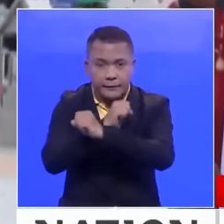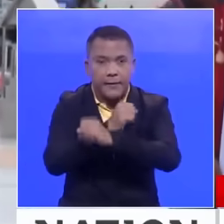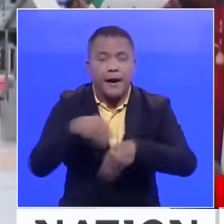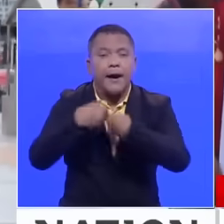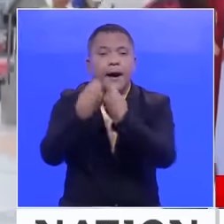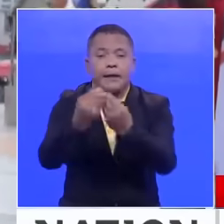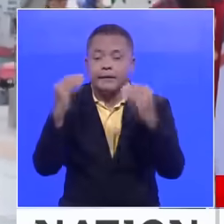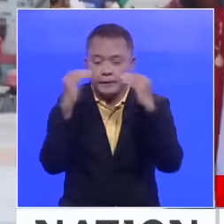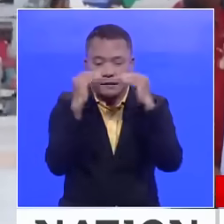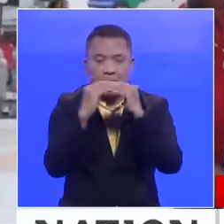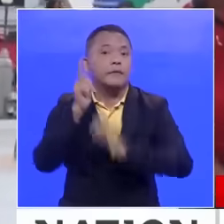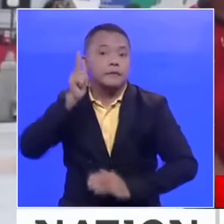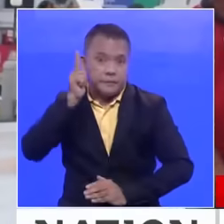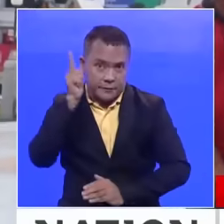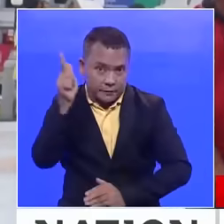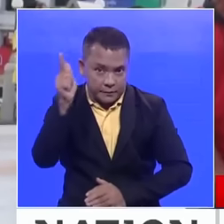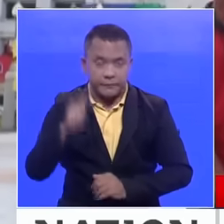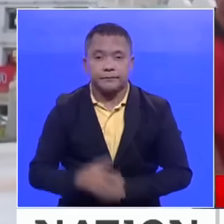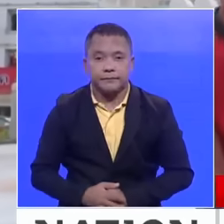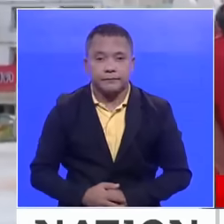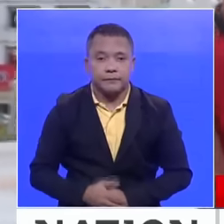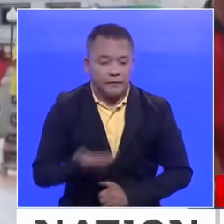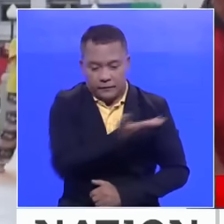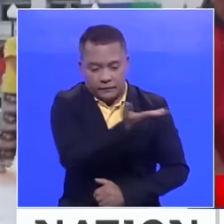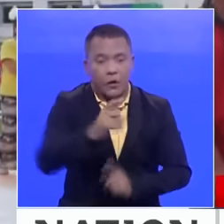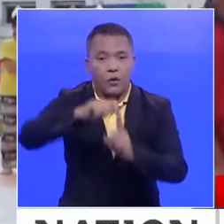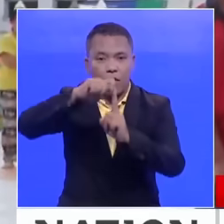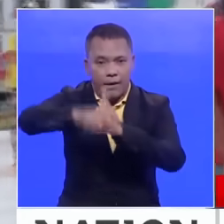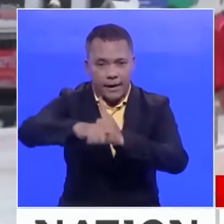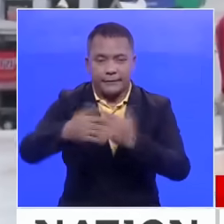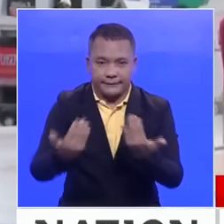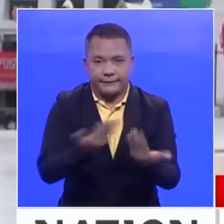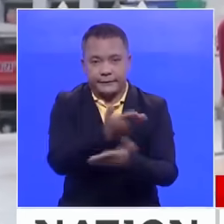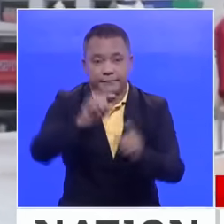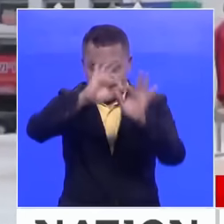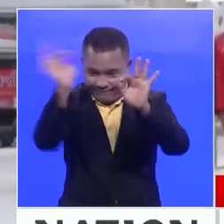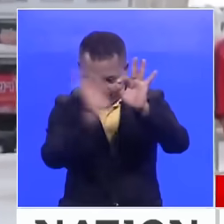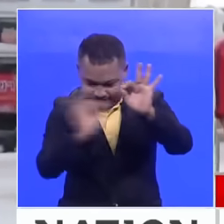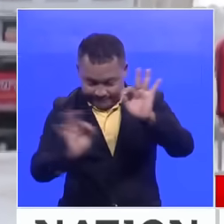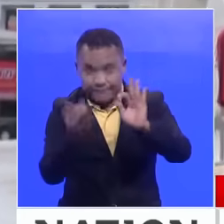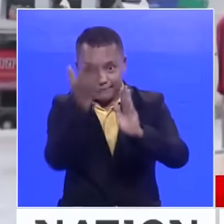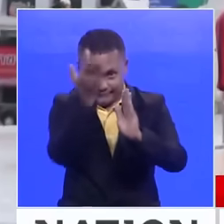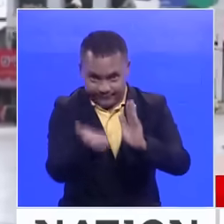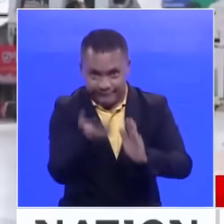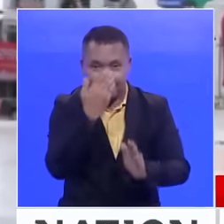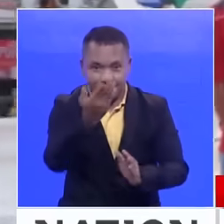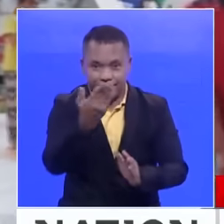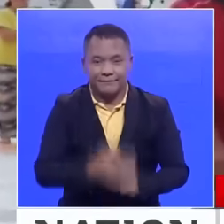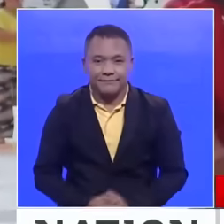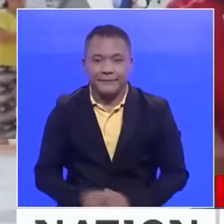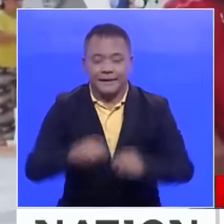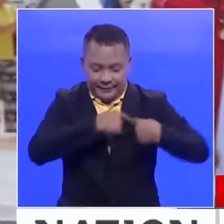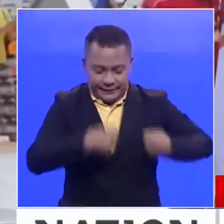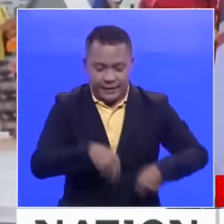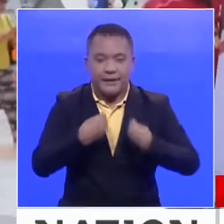ธรรมให้กับนายทักษิณชินวัตรด้วยเทอญพวกเราชาวโคราชอันนี้ก็เป็นป้ายนะคุณผู้ชมอ่านตามนั้นได้เลยนะคะก็ให้กำลังใจคุณ